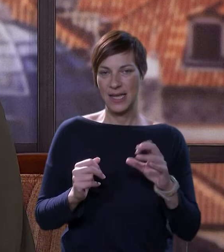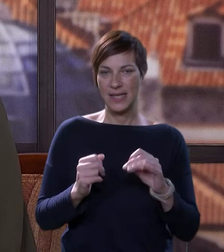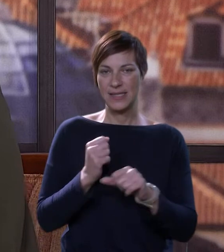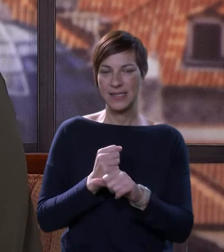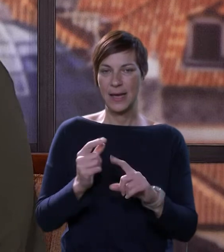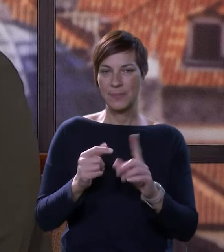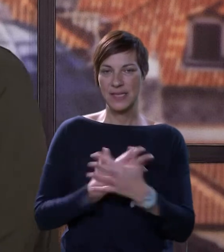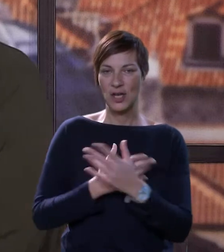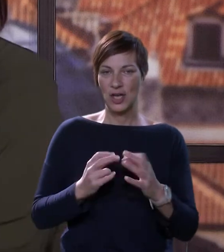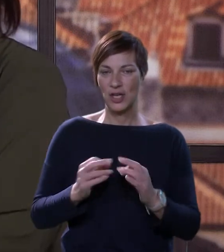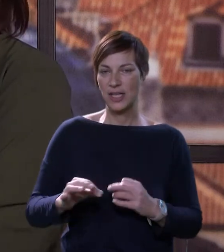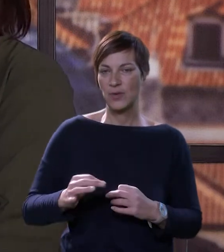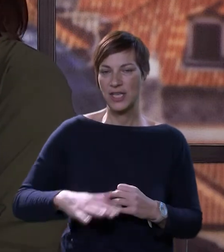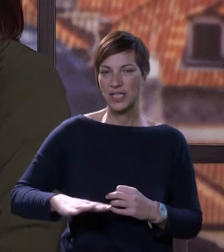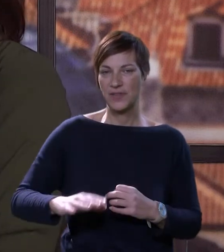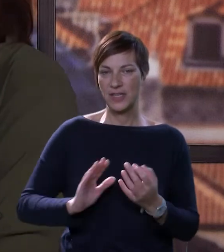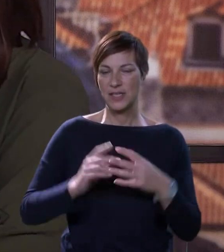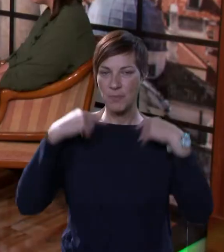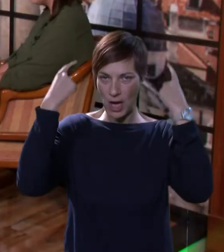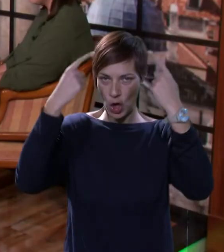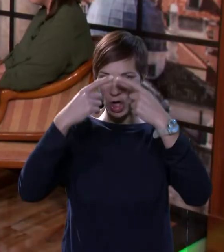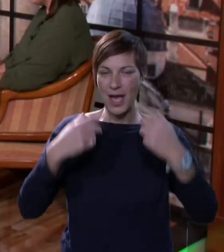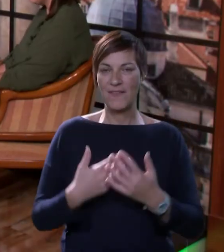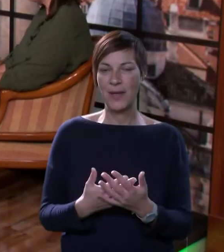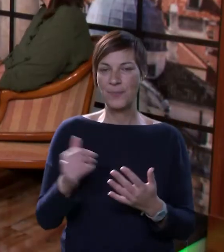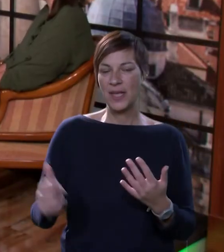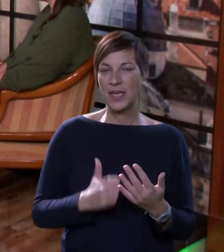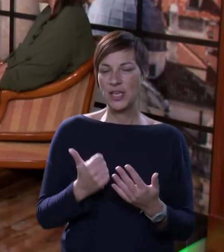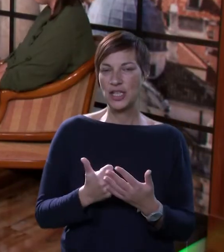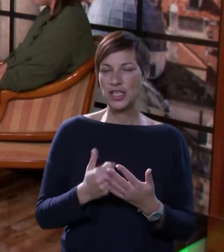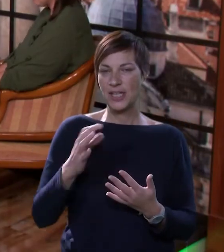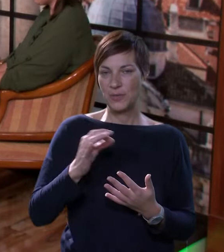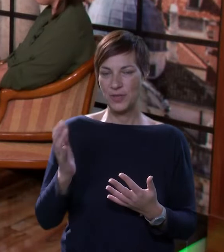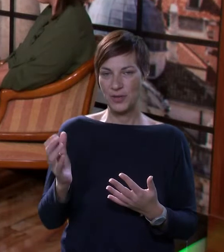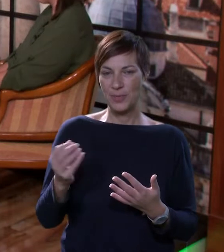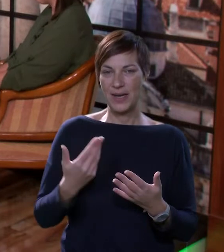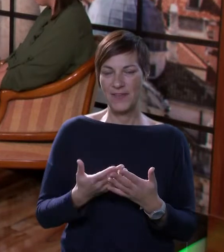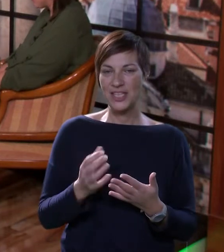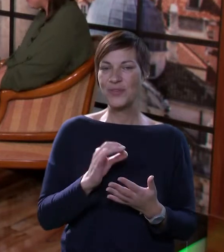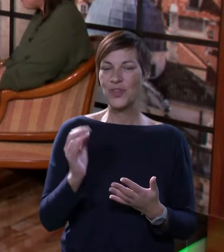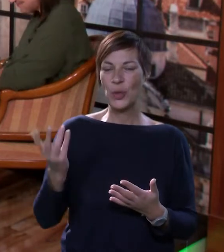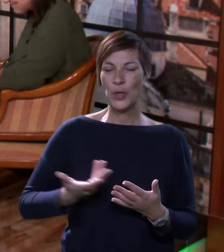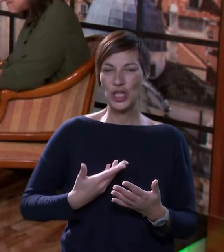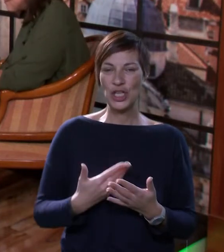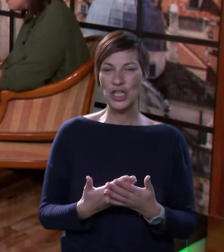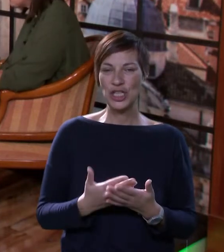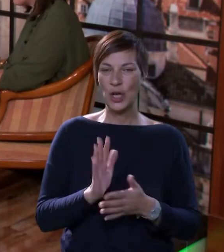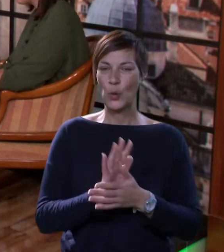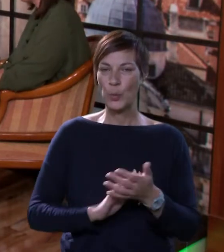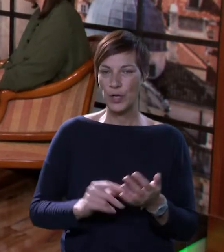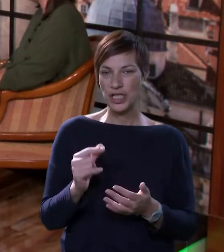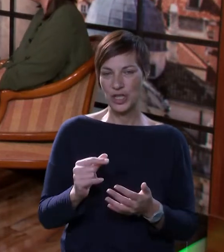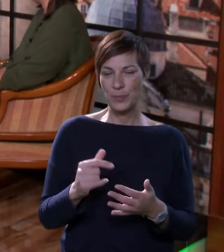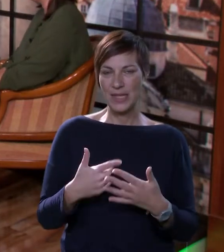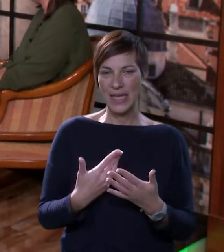Ercek, psihologinja u dječjim vrtićima Konavle. Još jednom dobro večer, dobro nam došli. U uvodnom